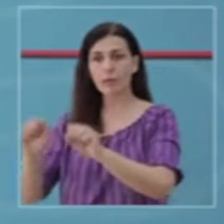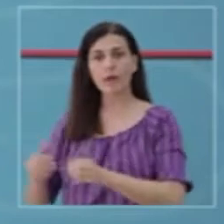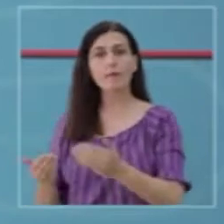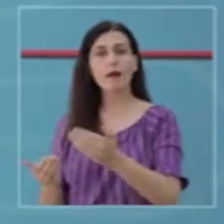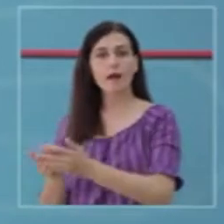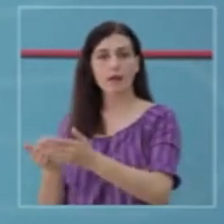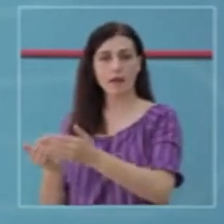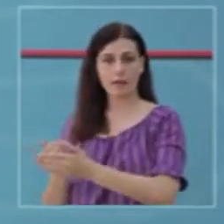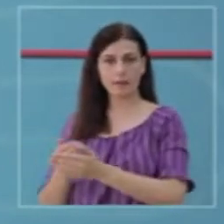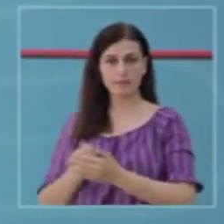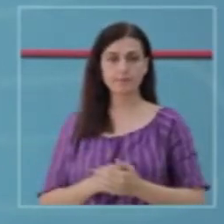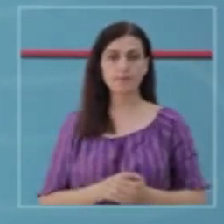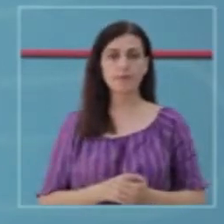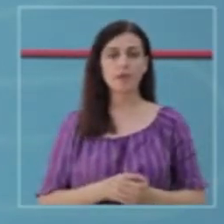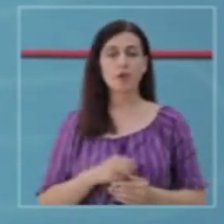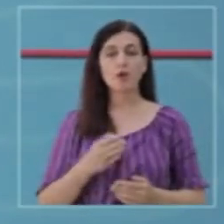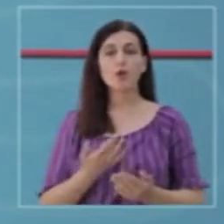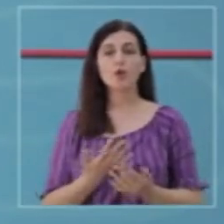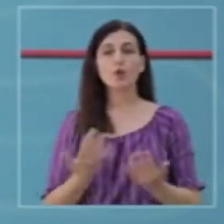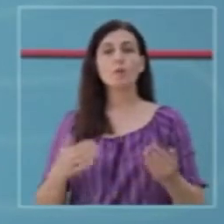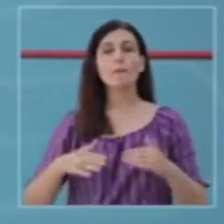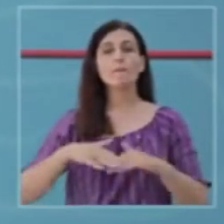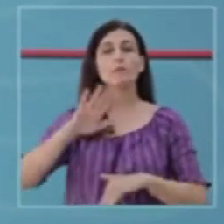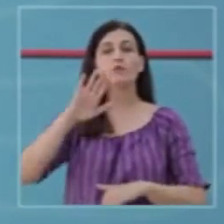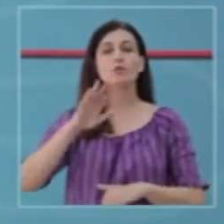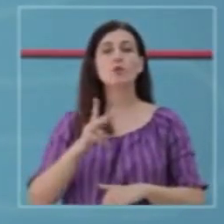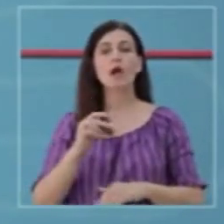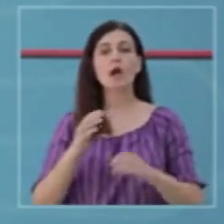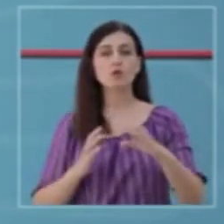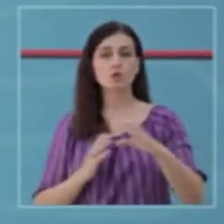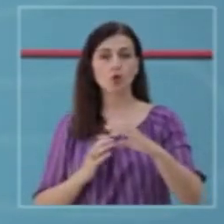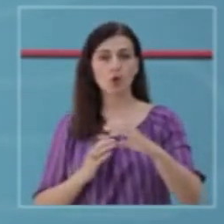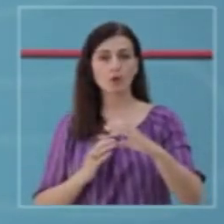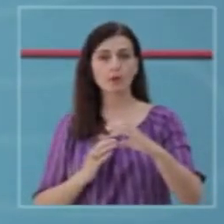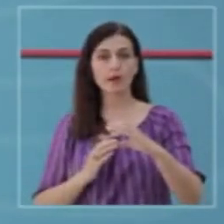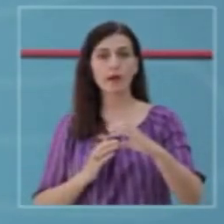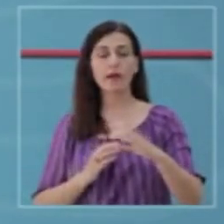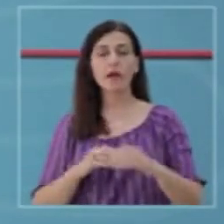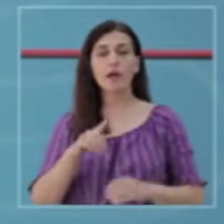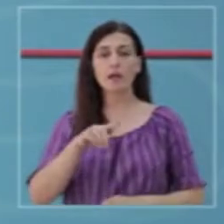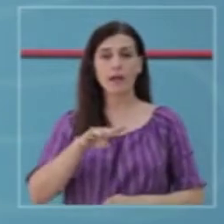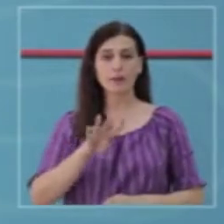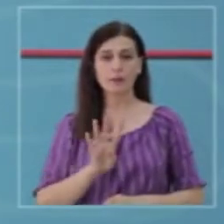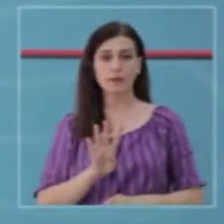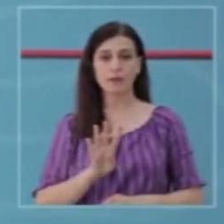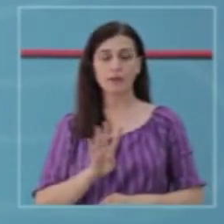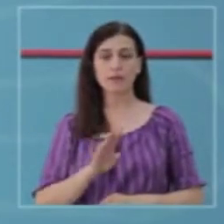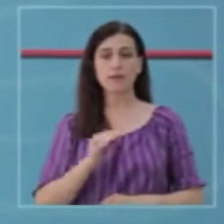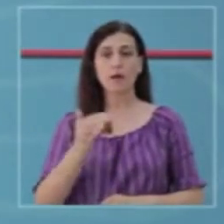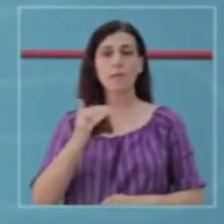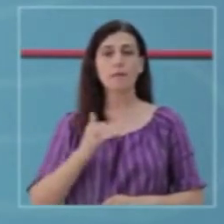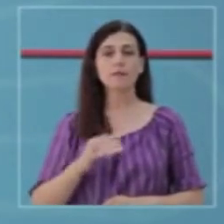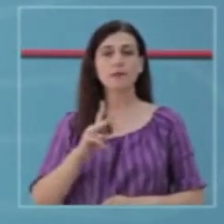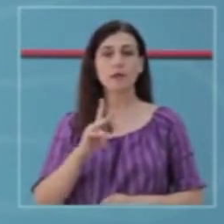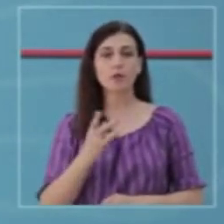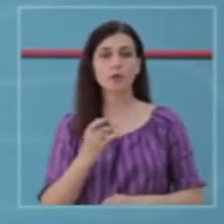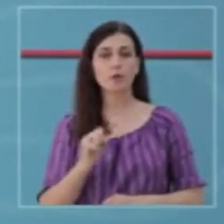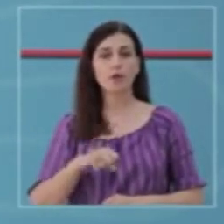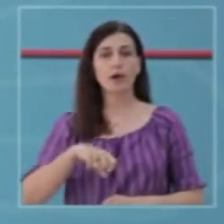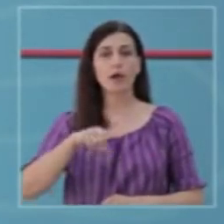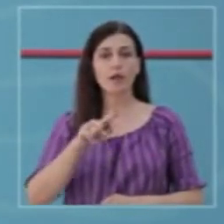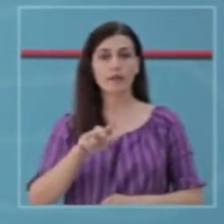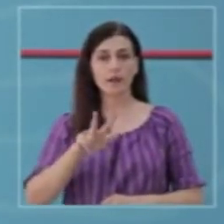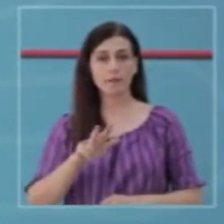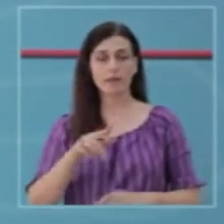reja. Numrin më të lartë të prekurve ditor e ka Shkodra me 14 raste, e ndjekur nga Kruja me 13